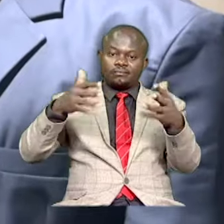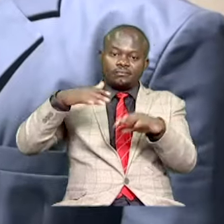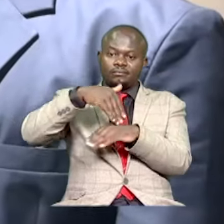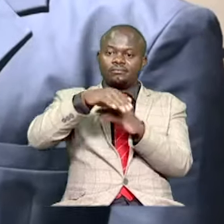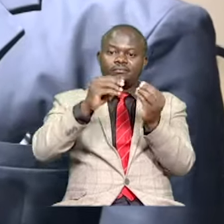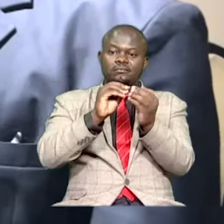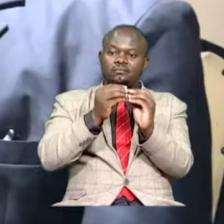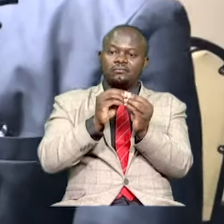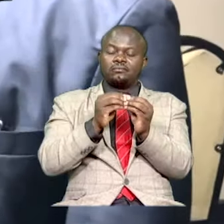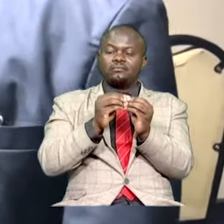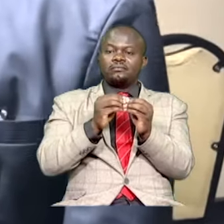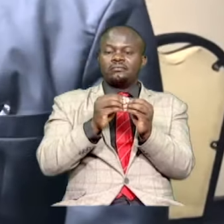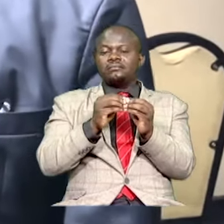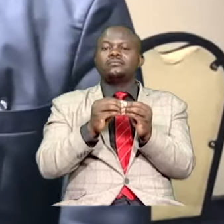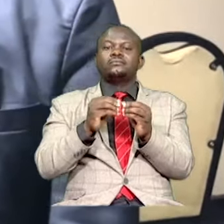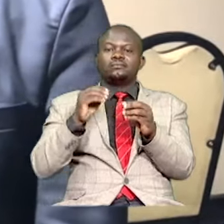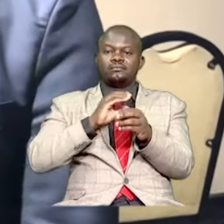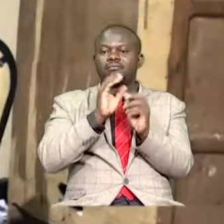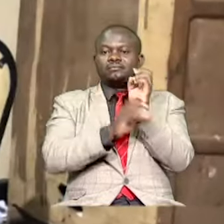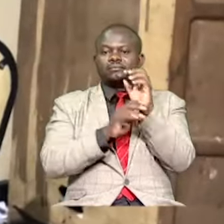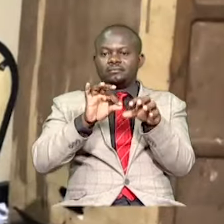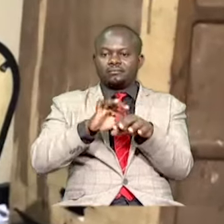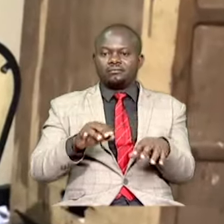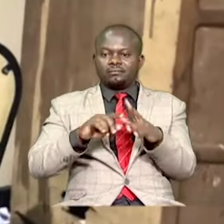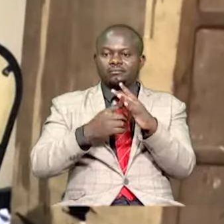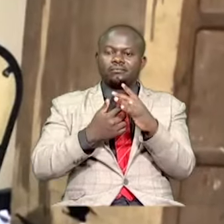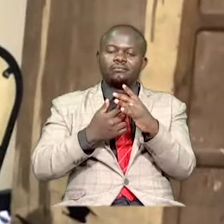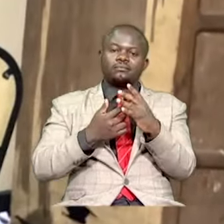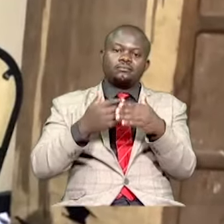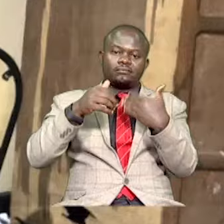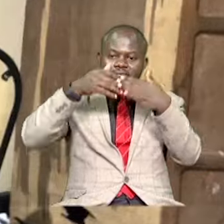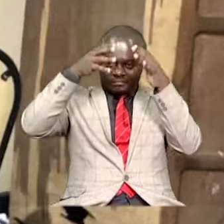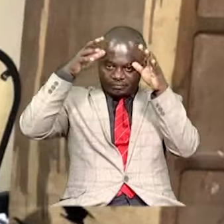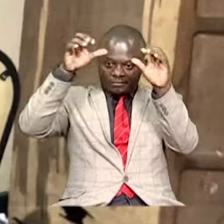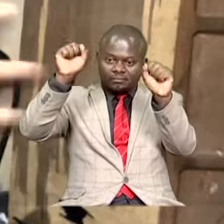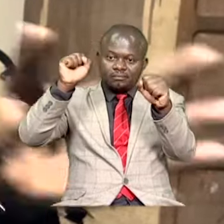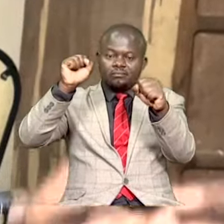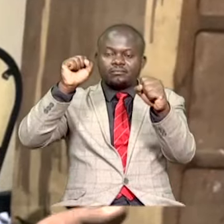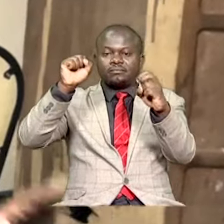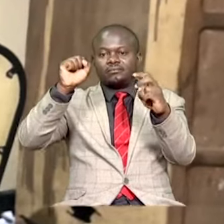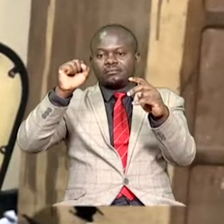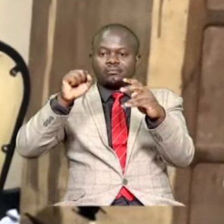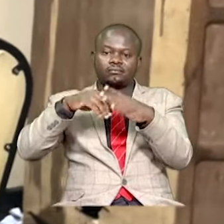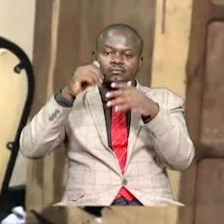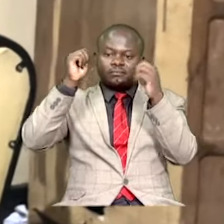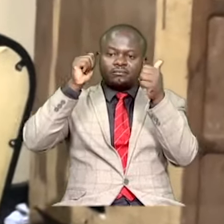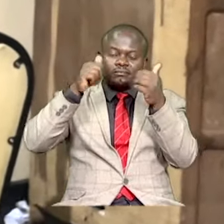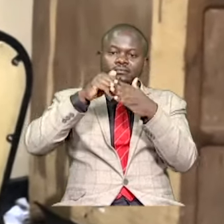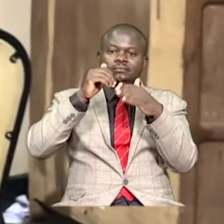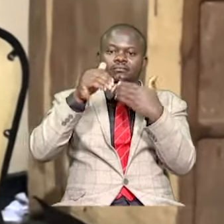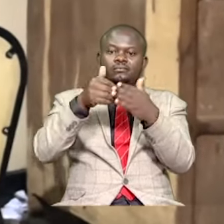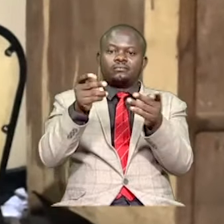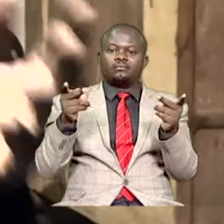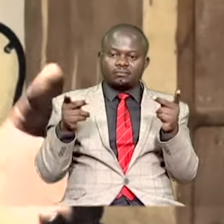imibare y'amajwi muri komisiyo y'igihugu y'amatora? Duhereye ku majwi ya Perezida wa Repubulika ku bakandida biyamamaje kuri uwo